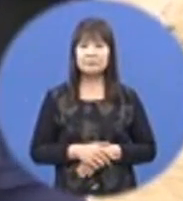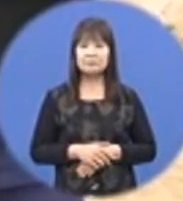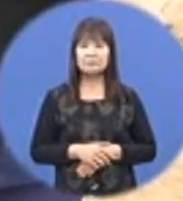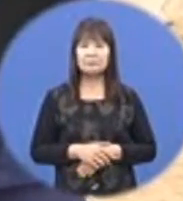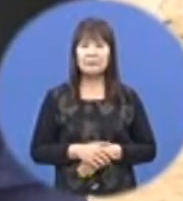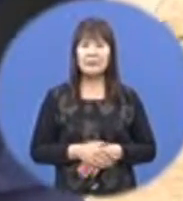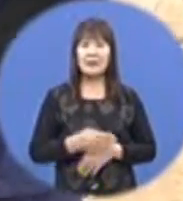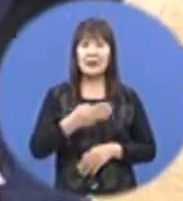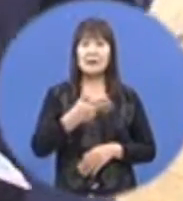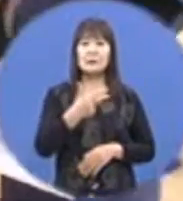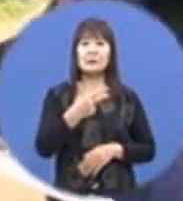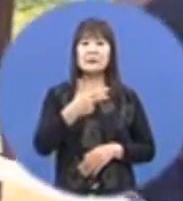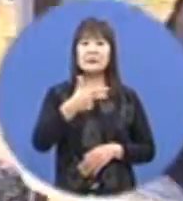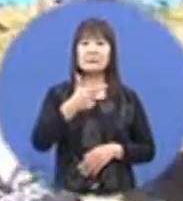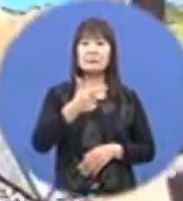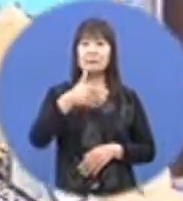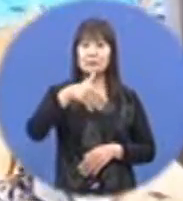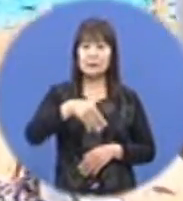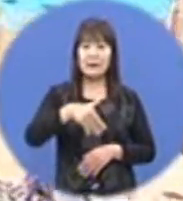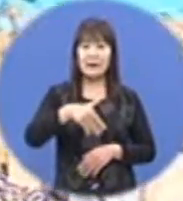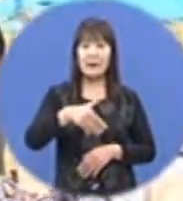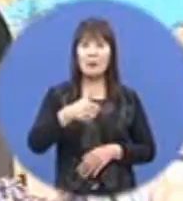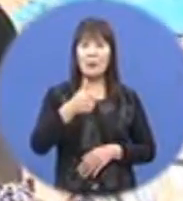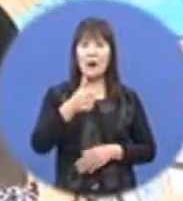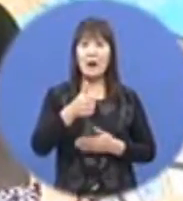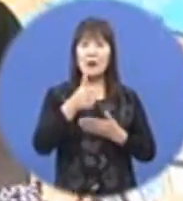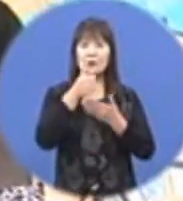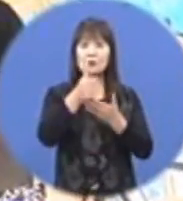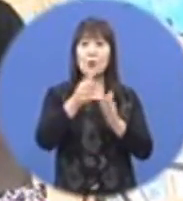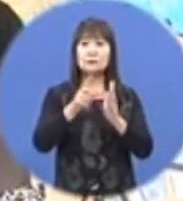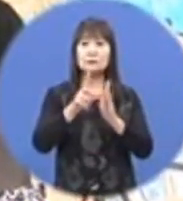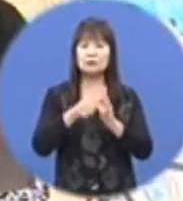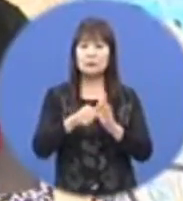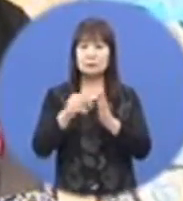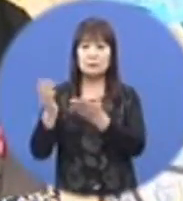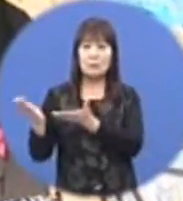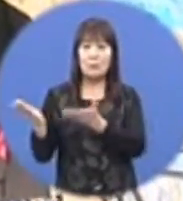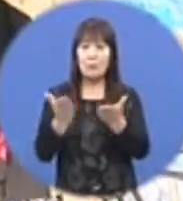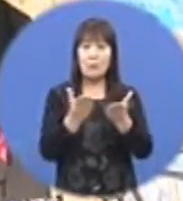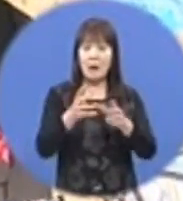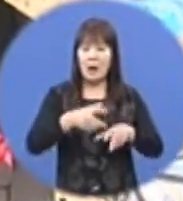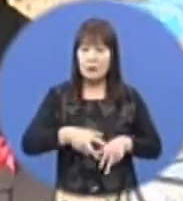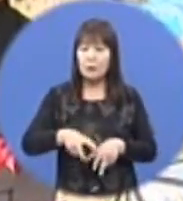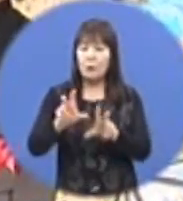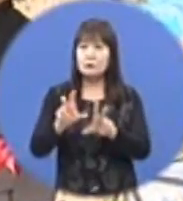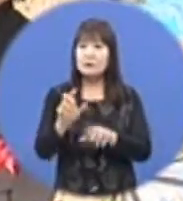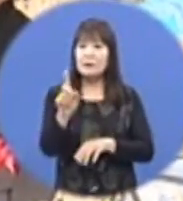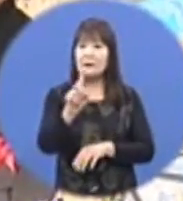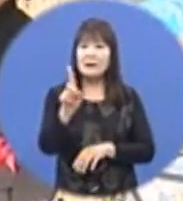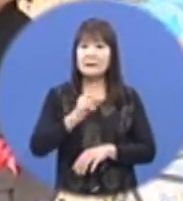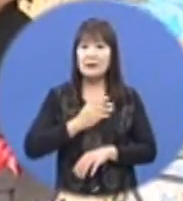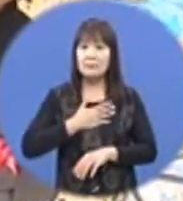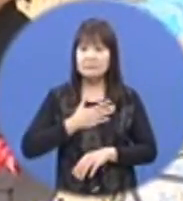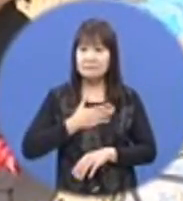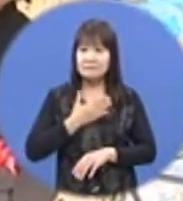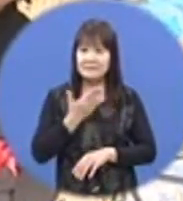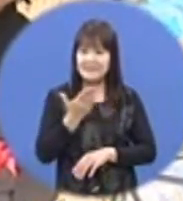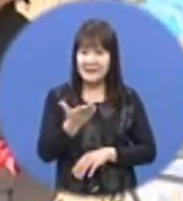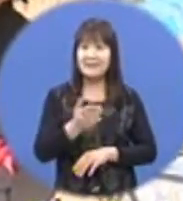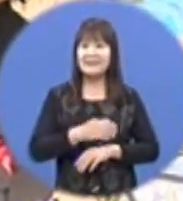はい、吉宗公が将軍の時に輸入した動物は何でしょう、 うん、 さあ分かるでござるか、